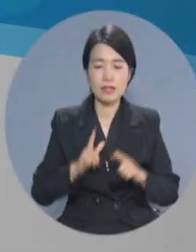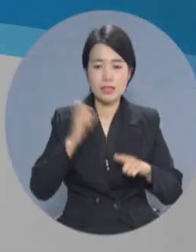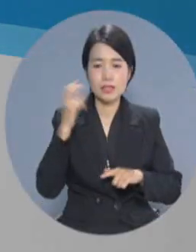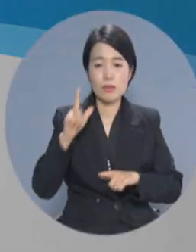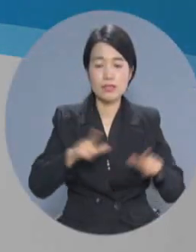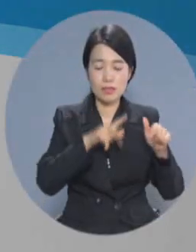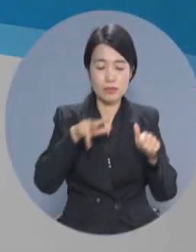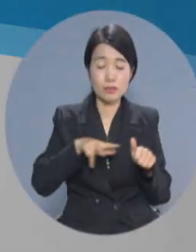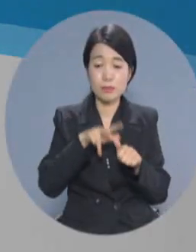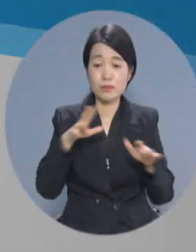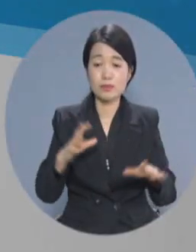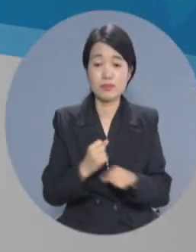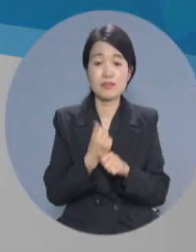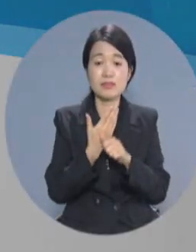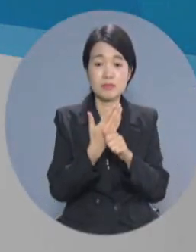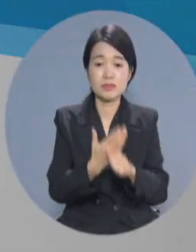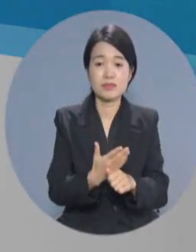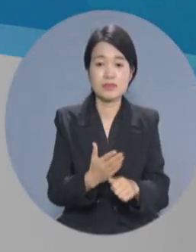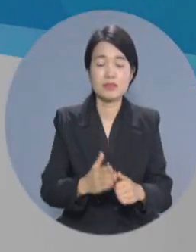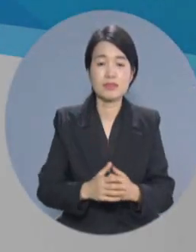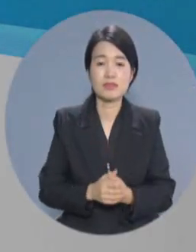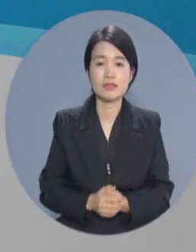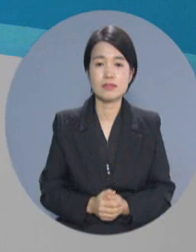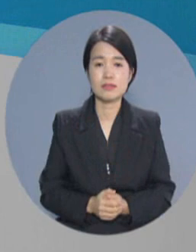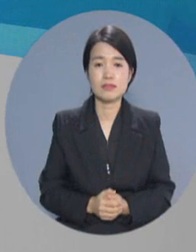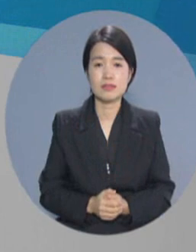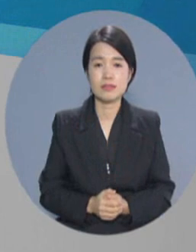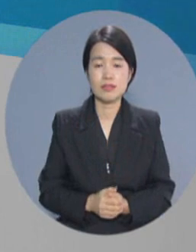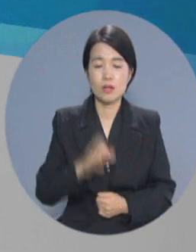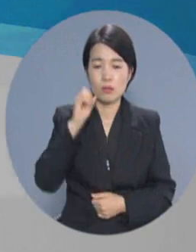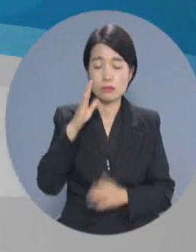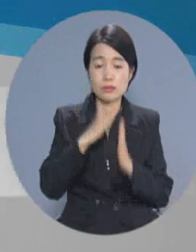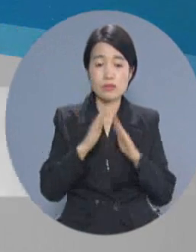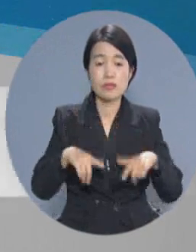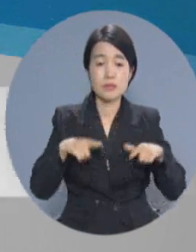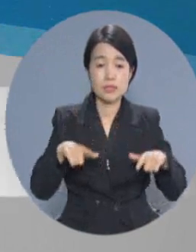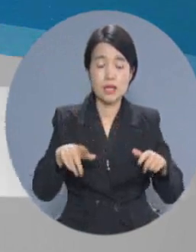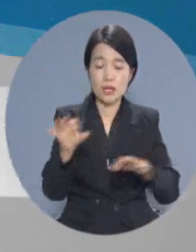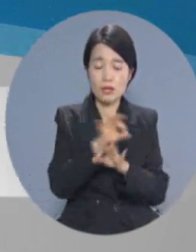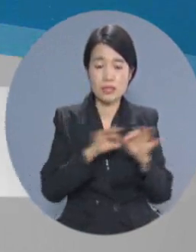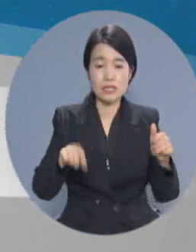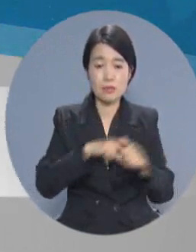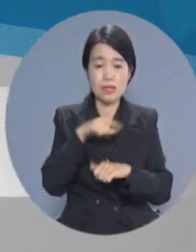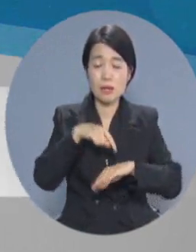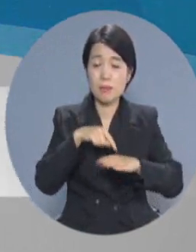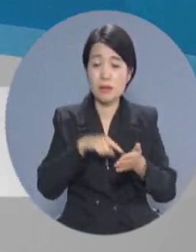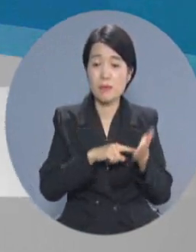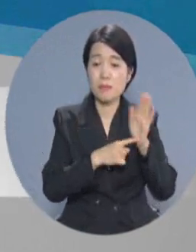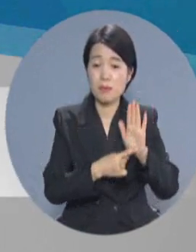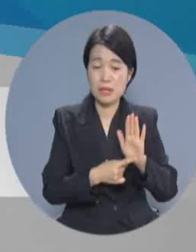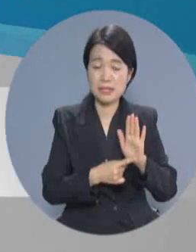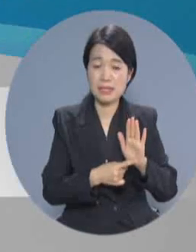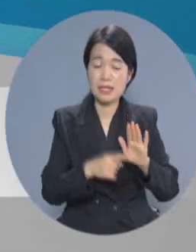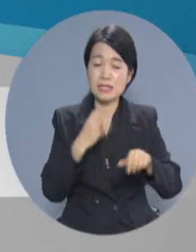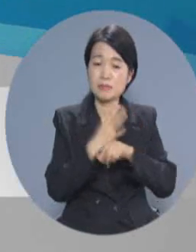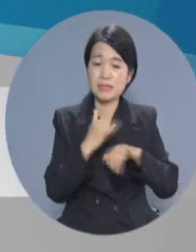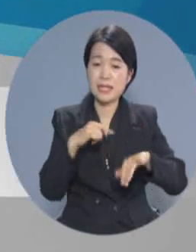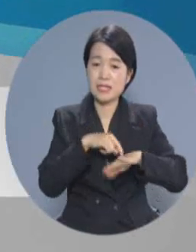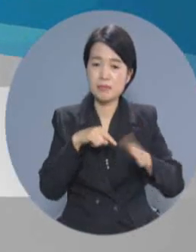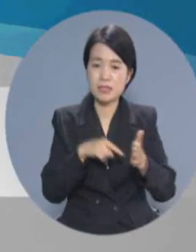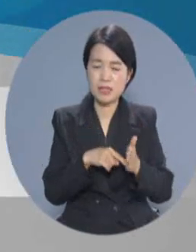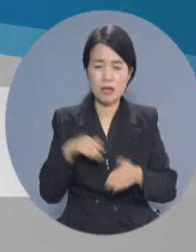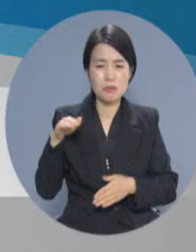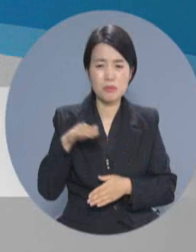날씨와 생활정보 정리해드리는 생활포커스입니다. 광주와 전남 지역 경제 상황에 대한 심리를 보여주는 소비자 심리가